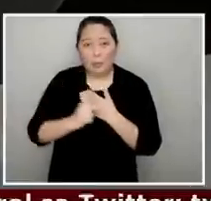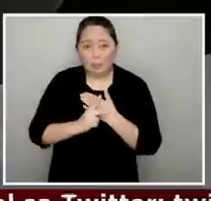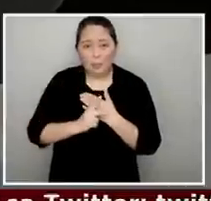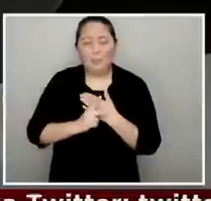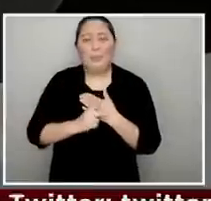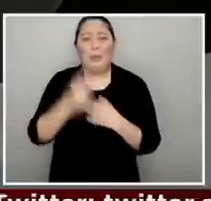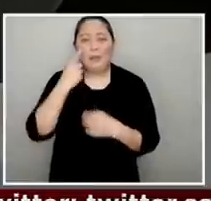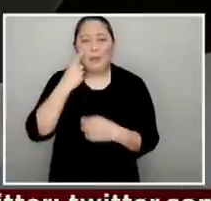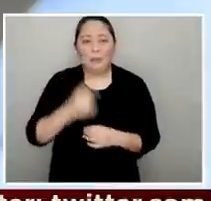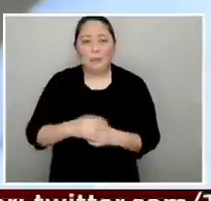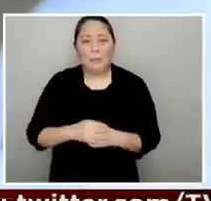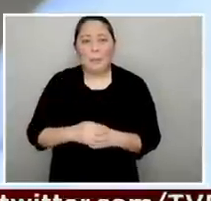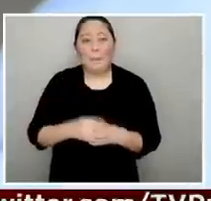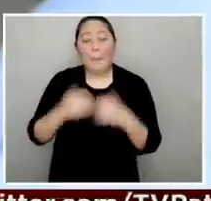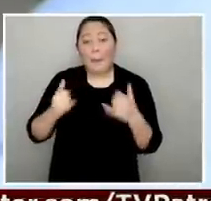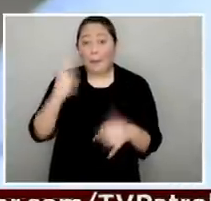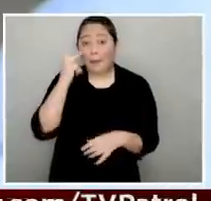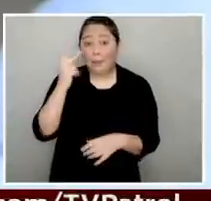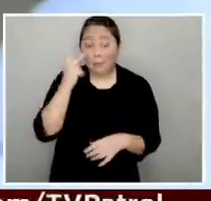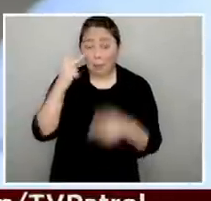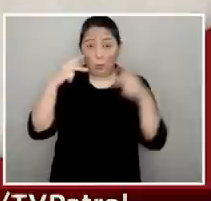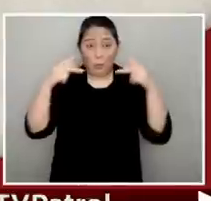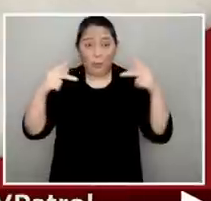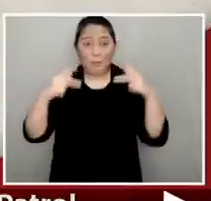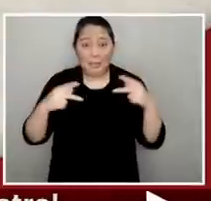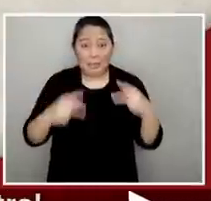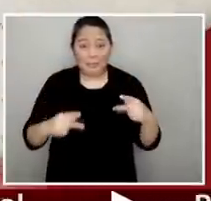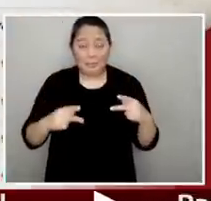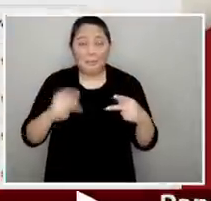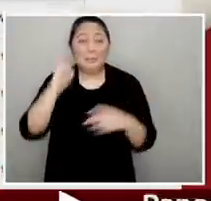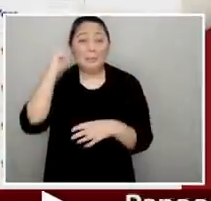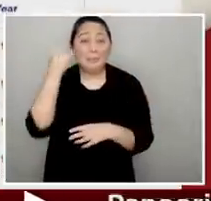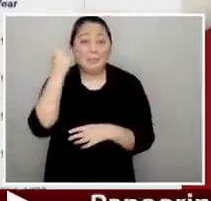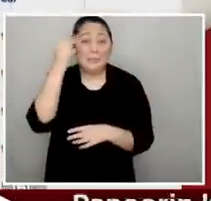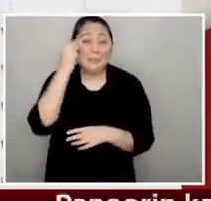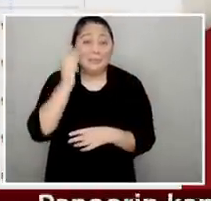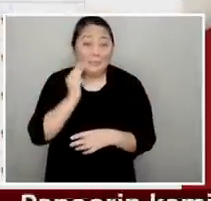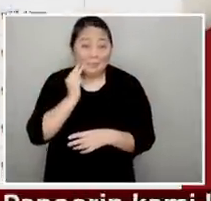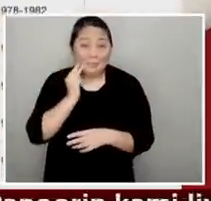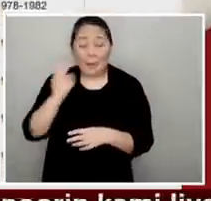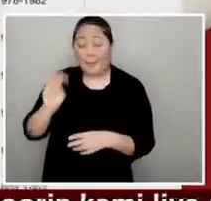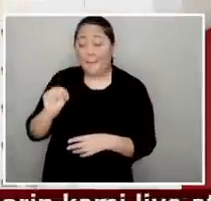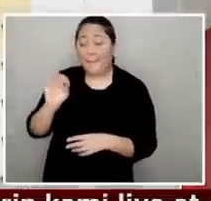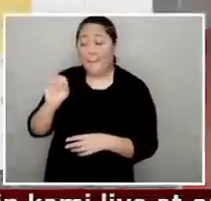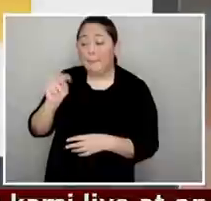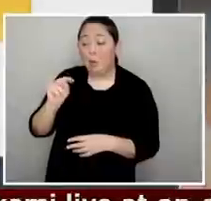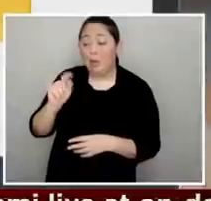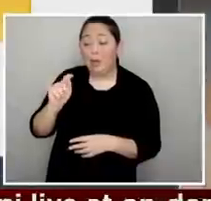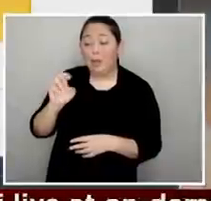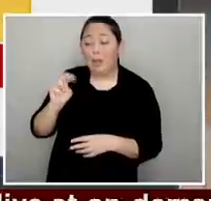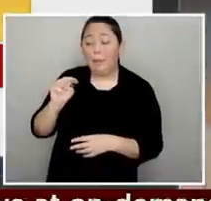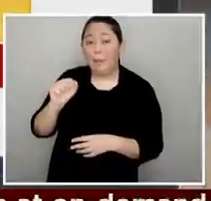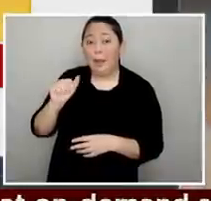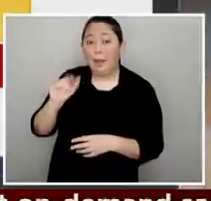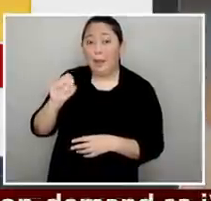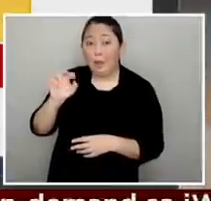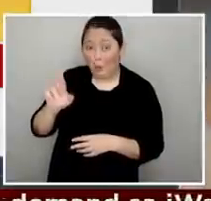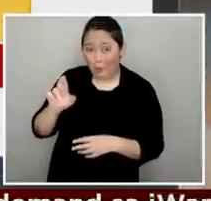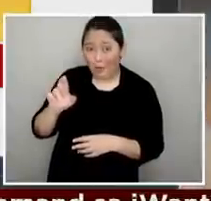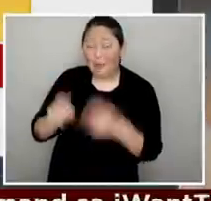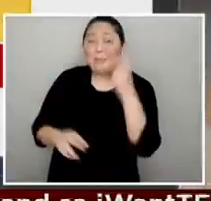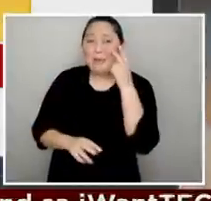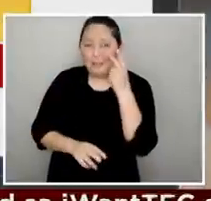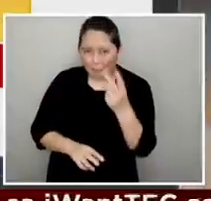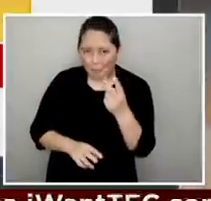Sa website ni Dr. at Attorney Jose Montemayor Jr., nakasaad na bukod sa medisina at abogas siya, nag-aral din siya ng business at